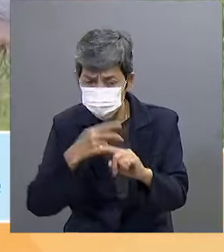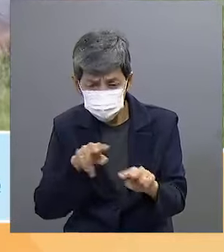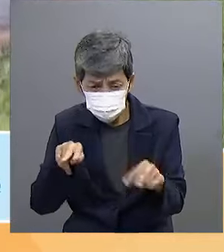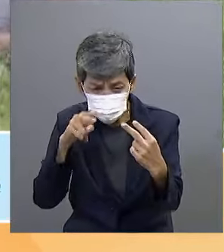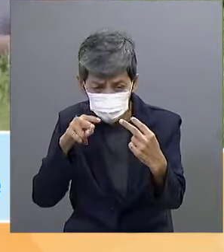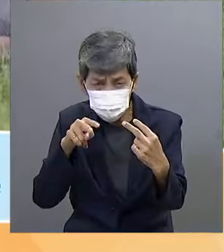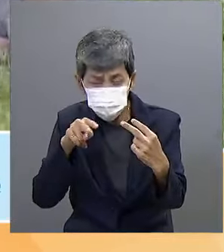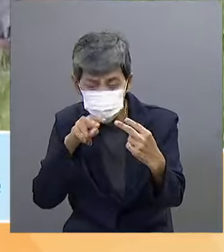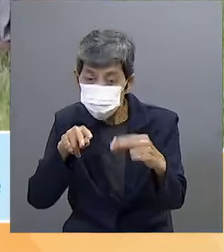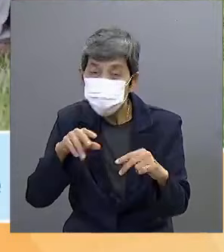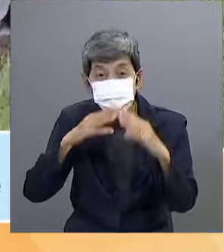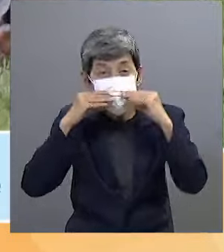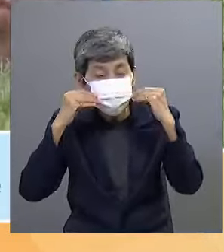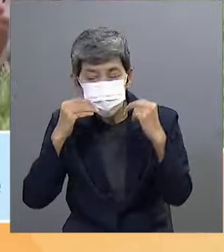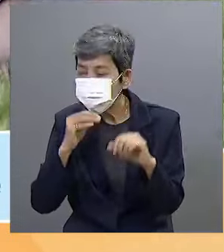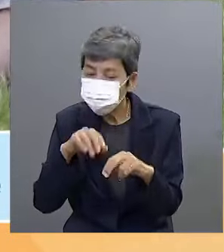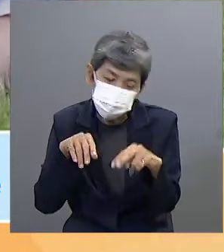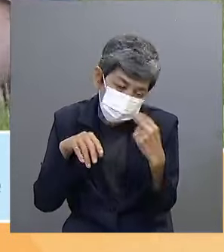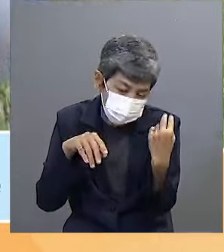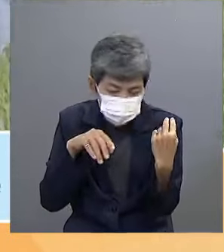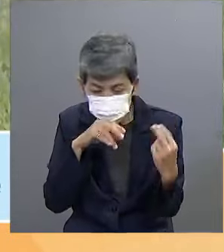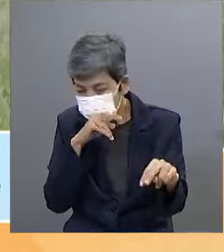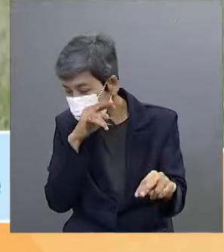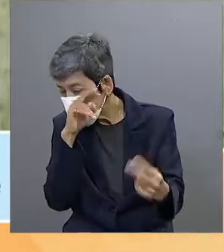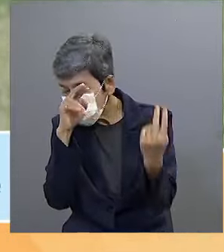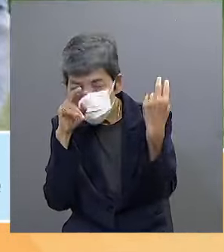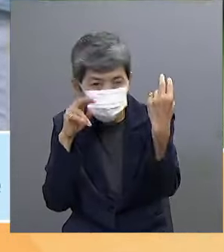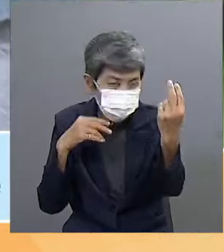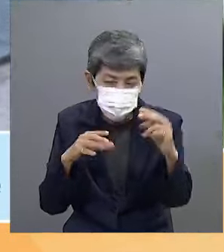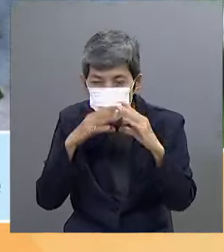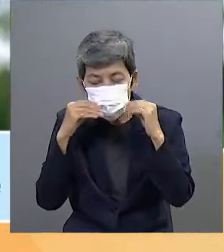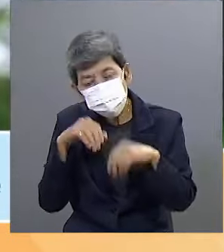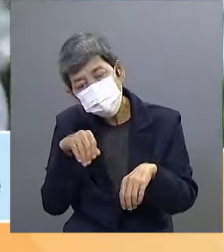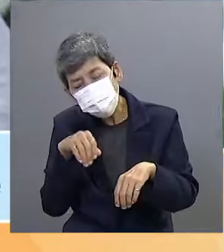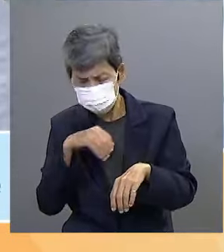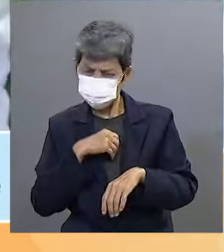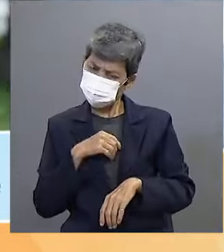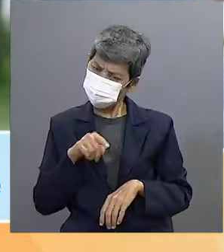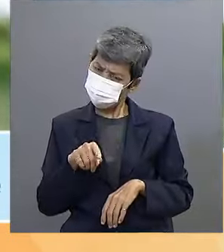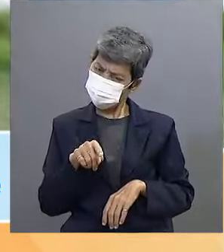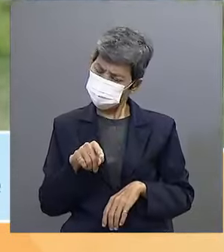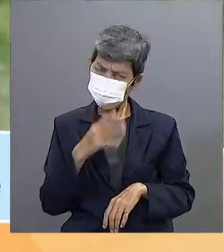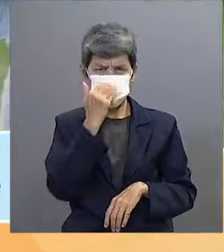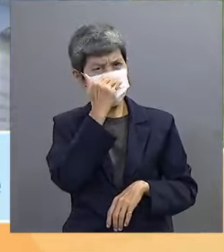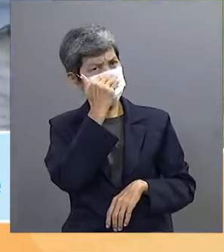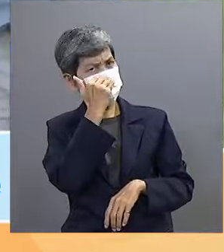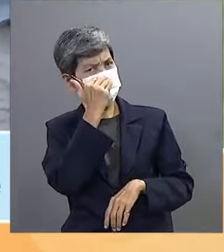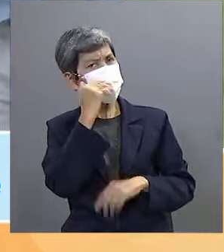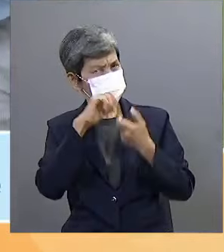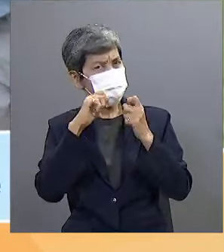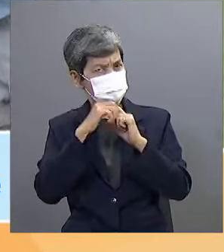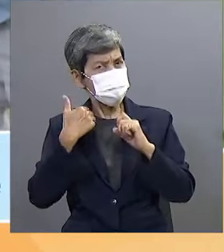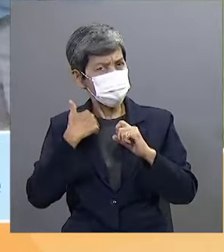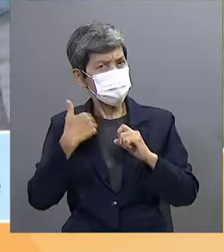แล้วก็จะไม่ทำสิ่งนั้นค่ะก็คือไม่ยิ้มไม่อ้อแอตอบสนองต่อเราค่ะมีการชักเกร